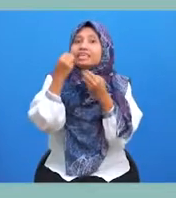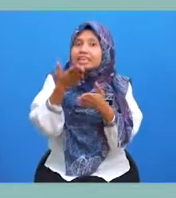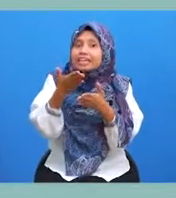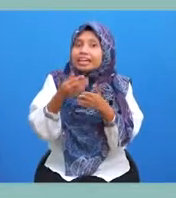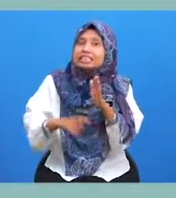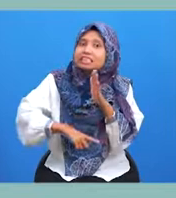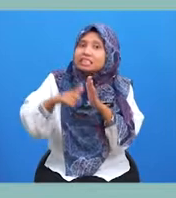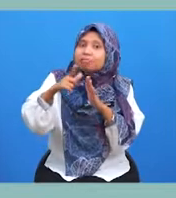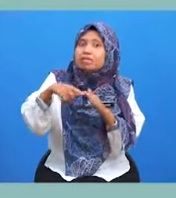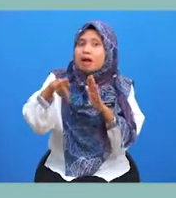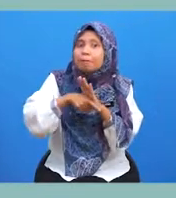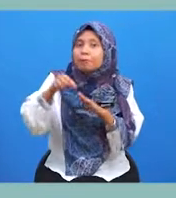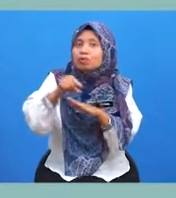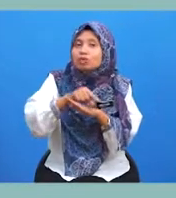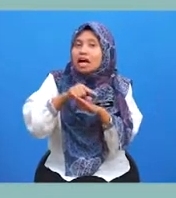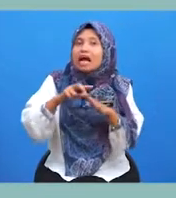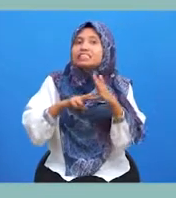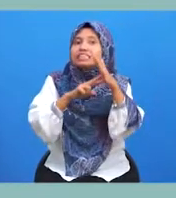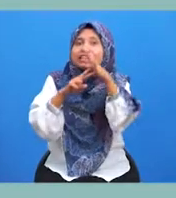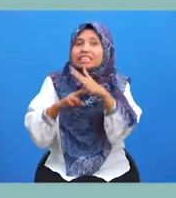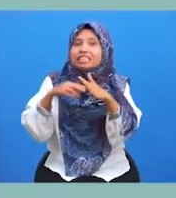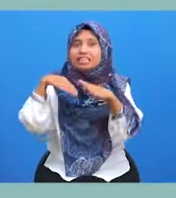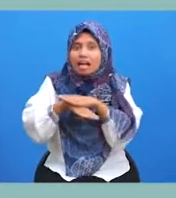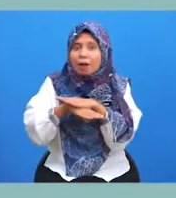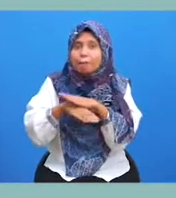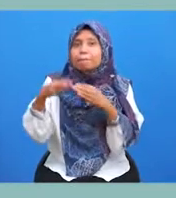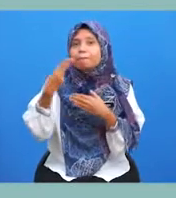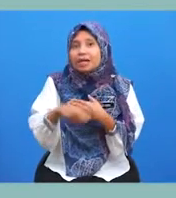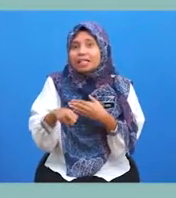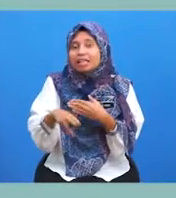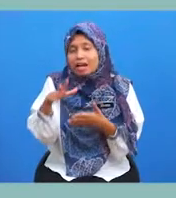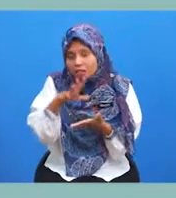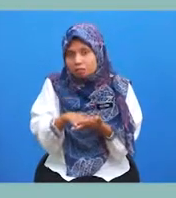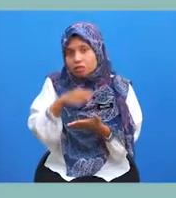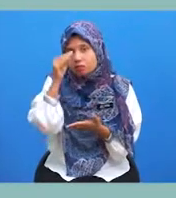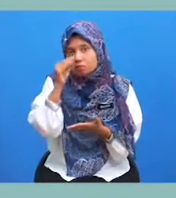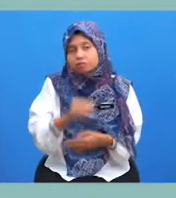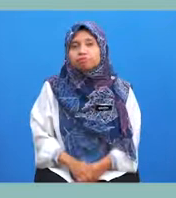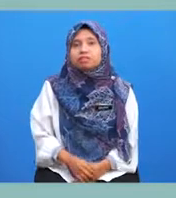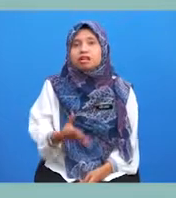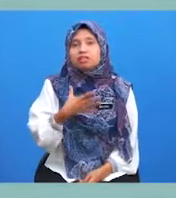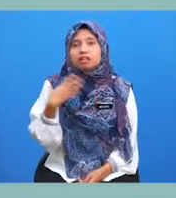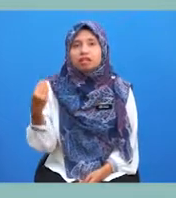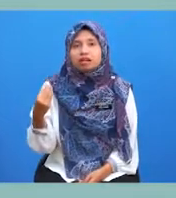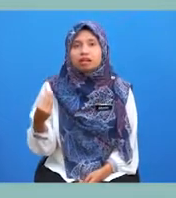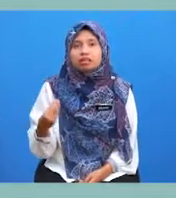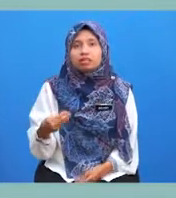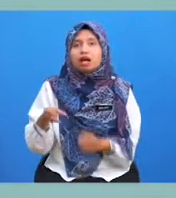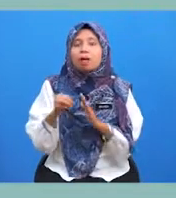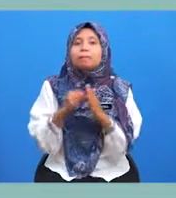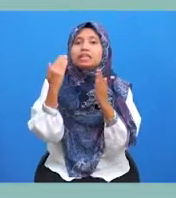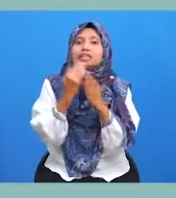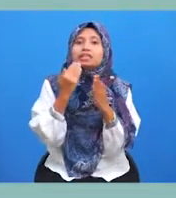menyatakan kelebihan penggunaan satelit dalam penghantaran maklumat dan